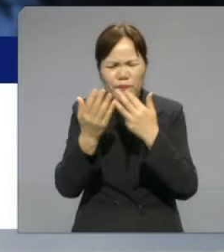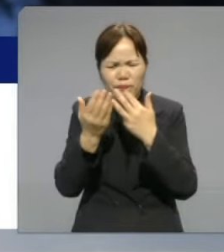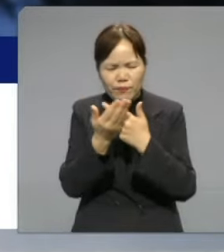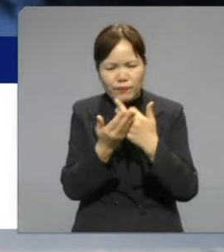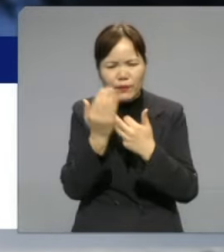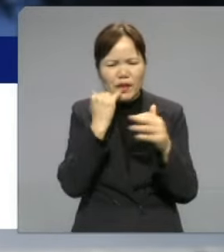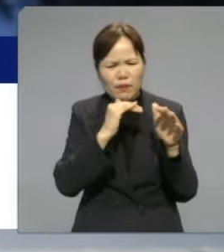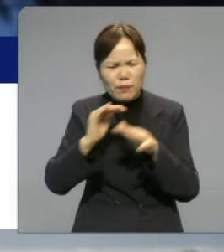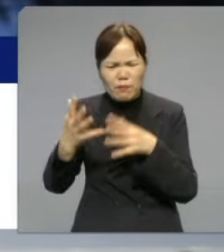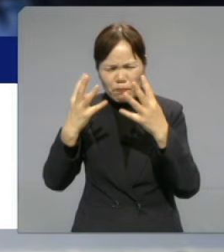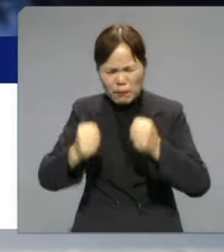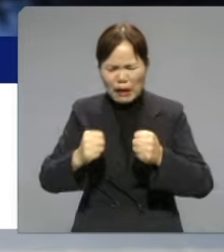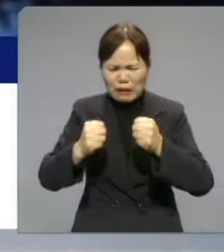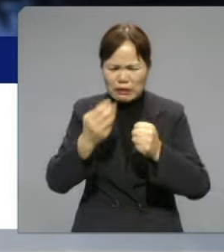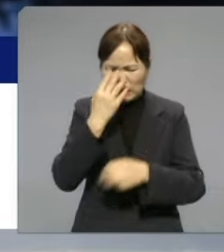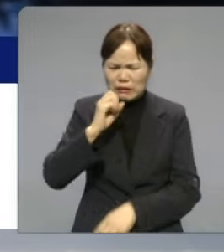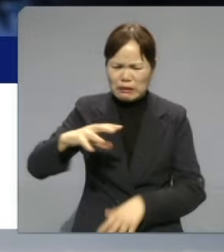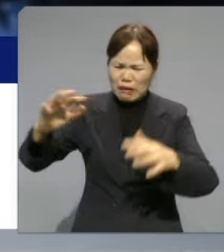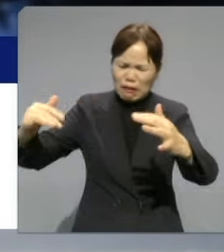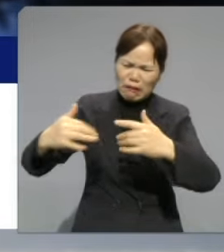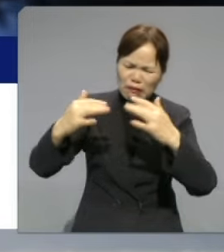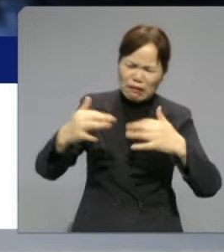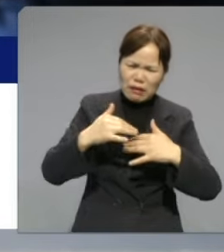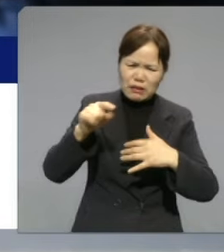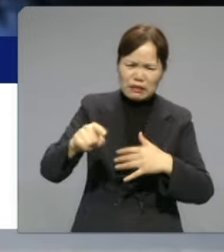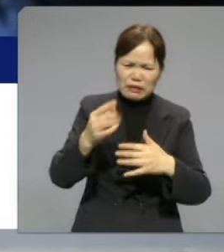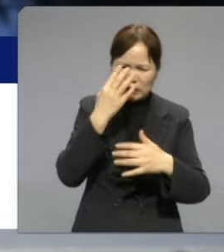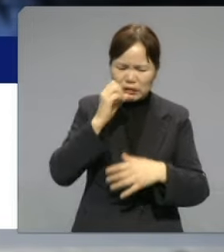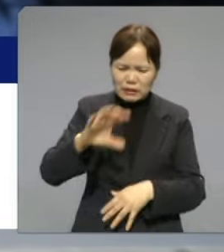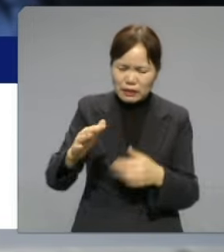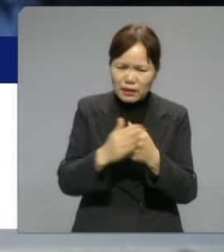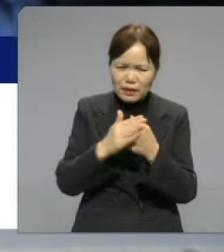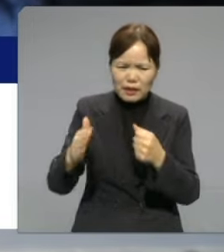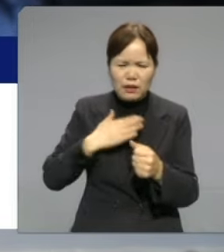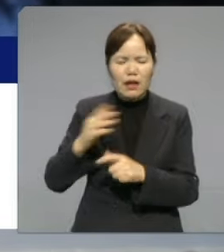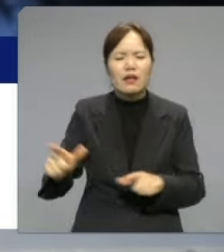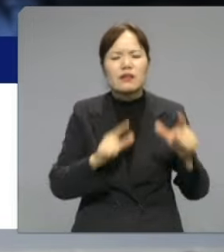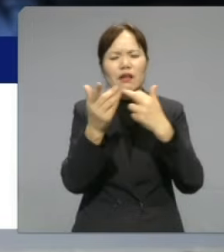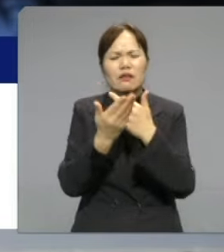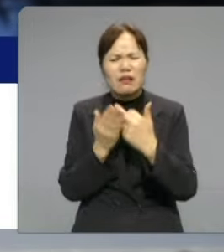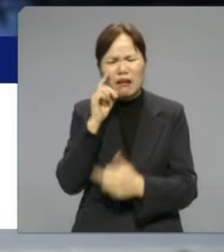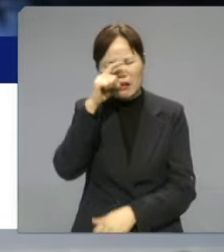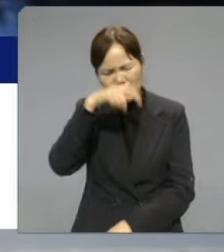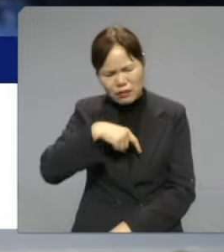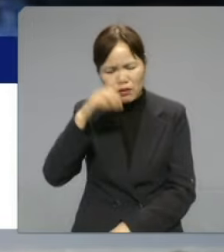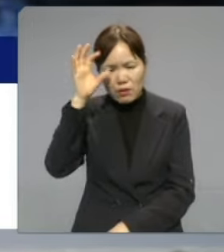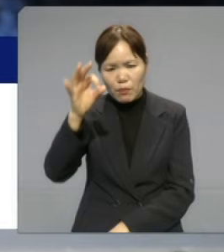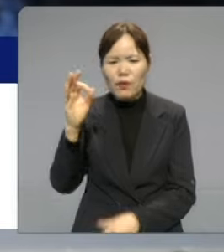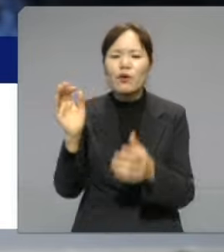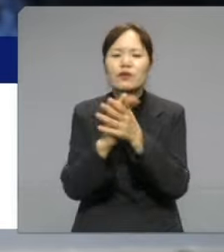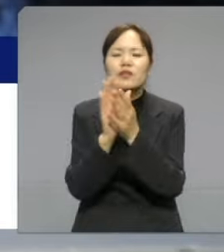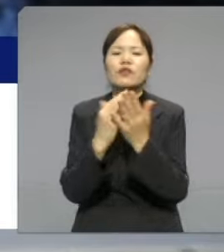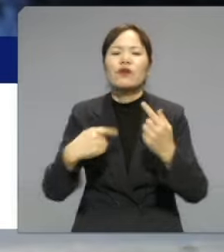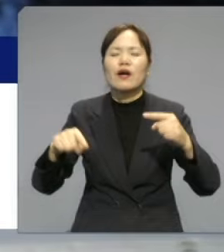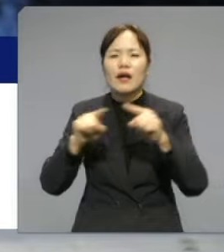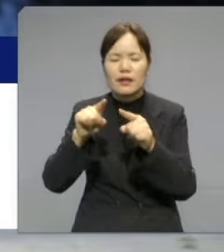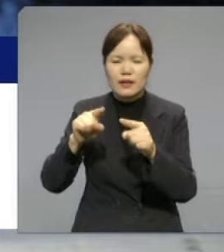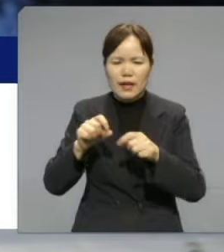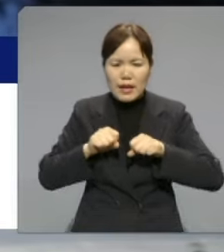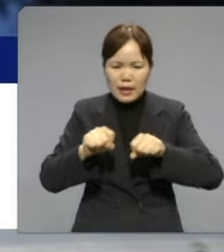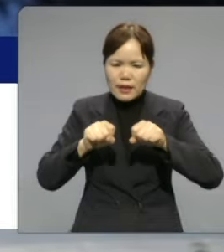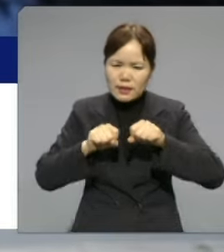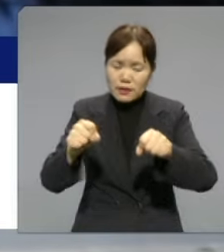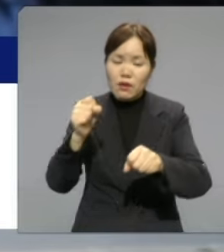쓰레기들이 밀려옵니다. 밀려오는 쓰레기들 때문에 제가 사는 섬이 오염되는 걸 보고 친구들과 함께 환경 지킴이